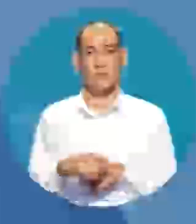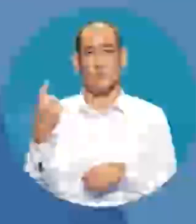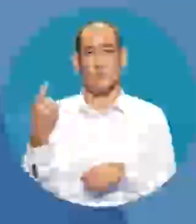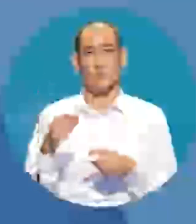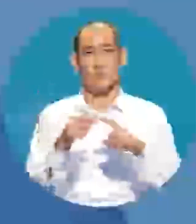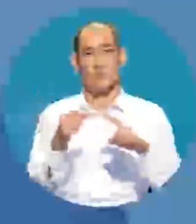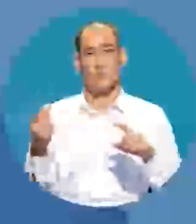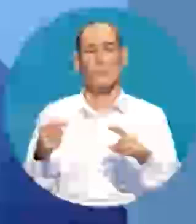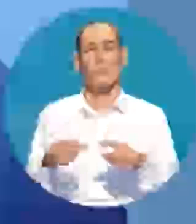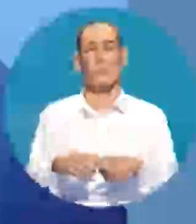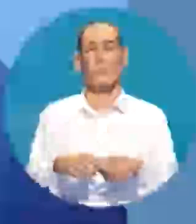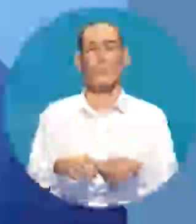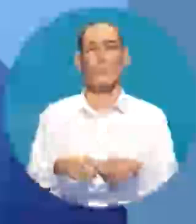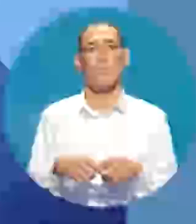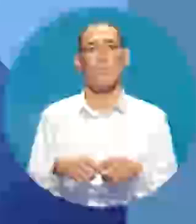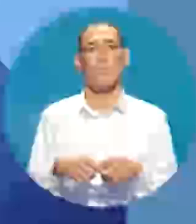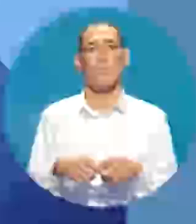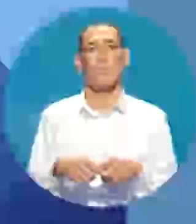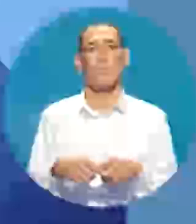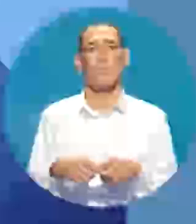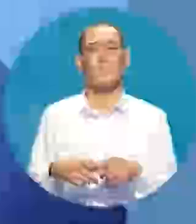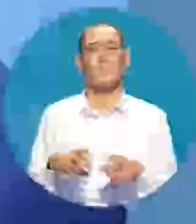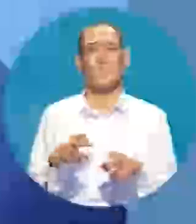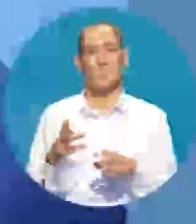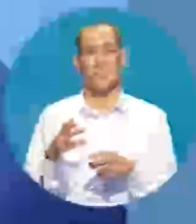Bir japrağın alıp tastaymız.